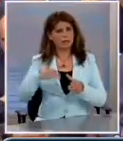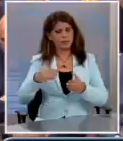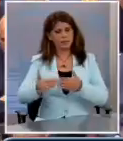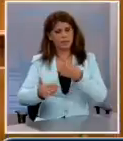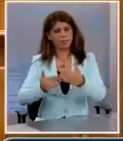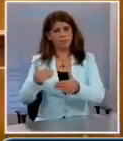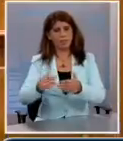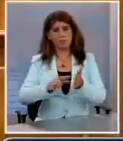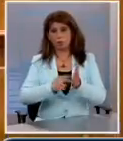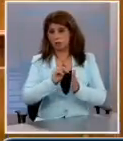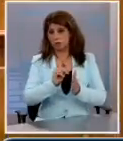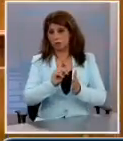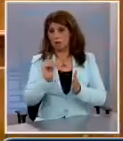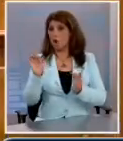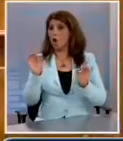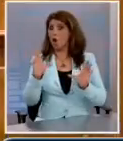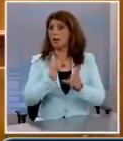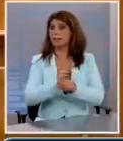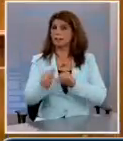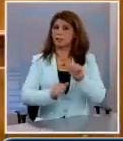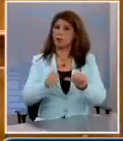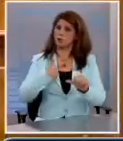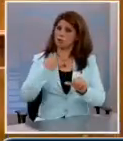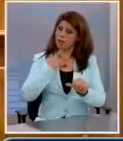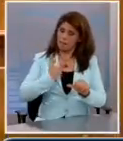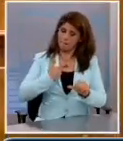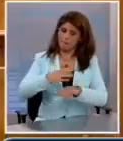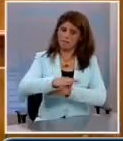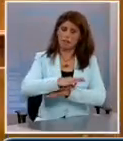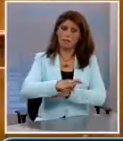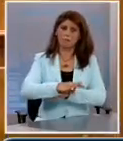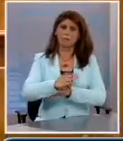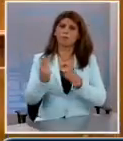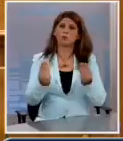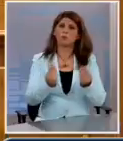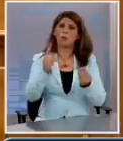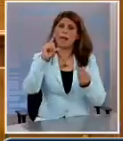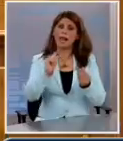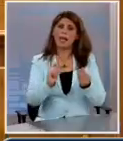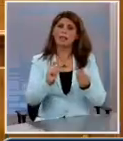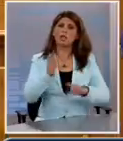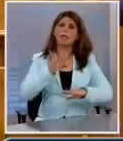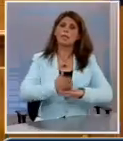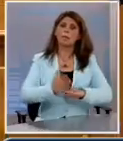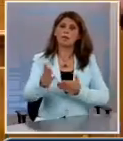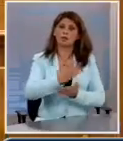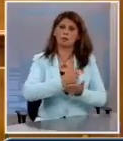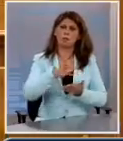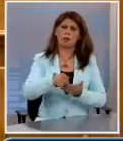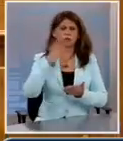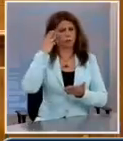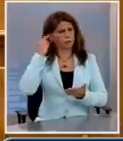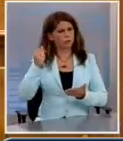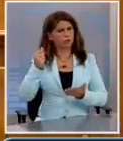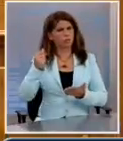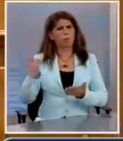προσέξτε, χωρίς να αντικαθίσταται όπως εμείς είχαμε σχεδιάσει με το εργαλείο του ελάχιστου εγγυημένου εισοδήματος, αυτό το έχετε ξεχάσει, το έχετε